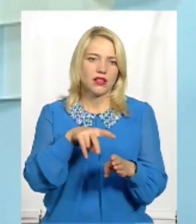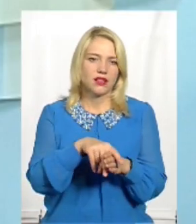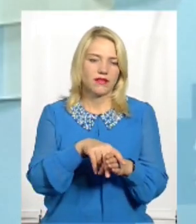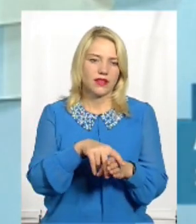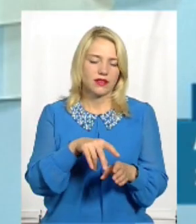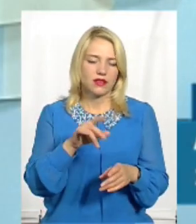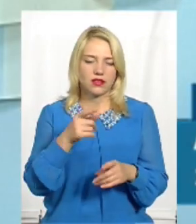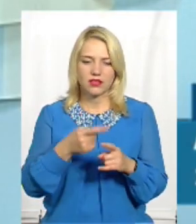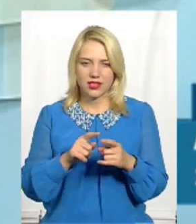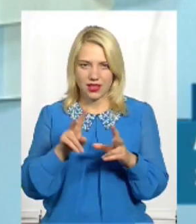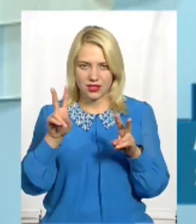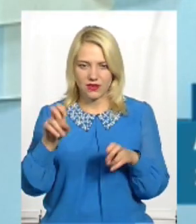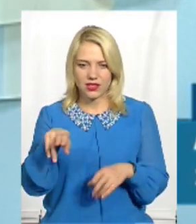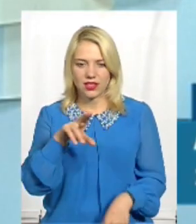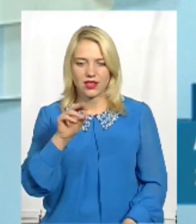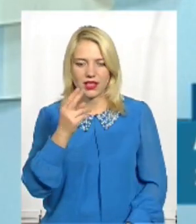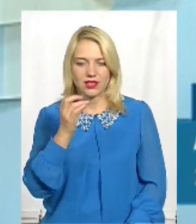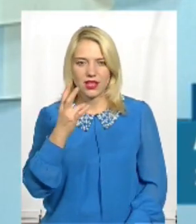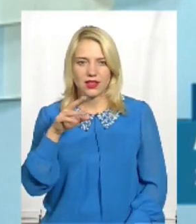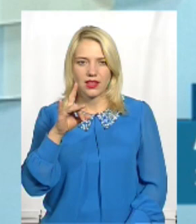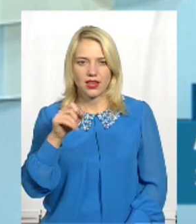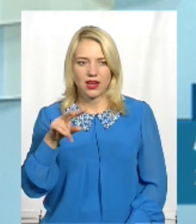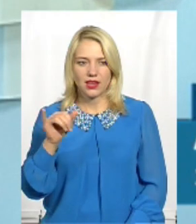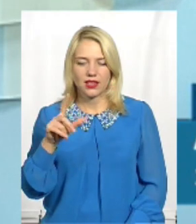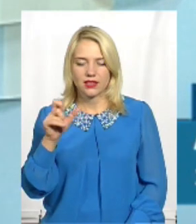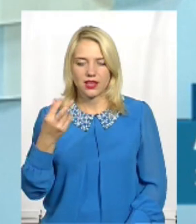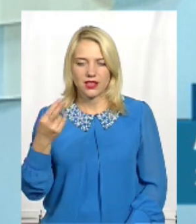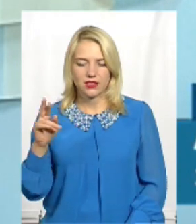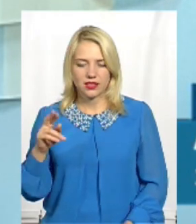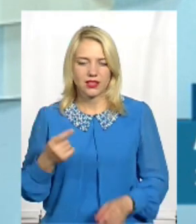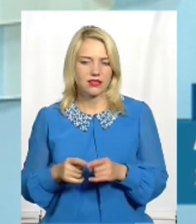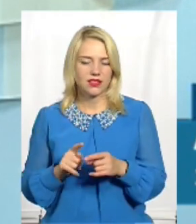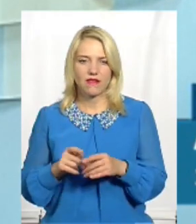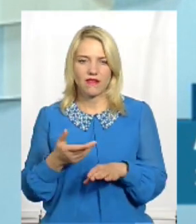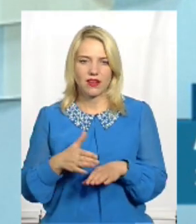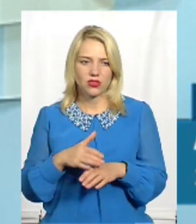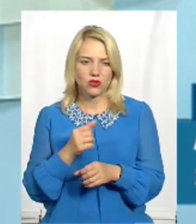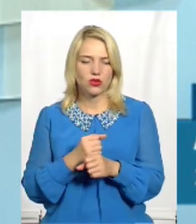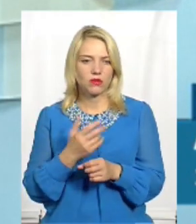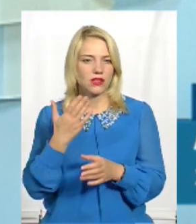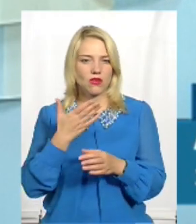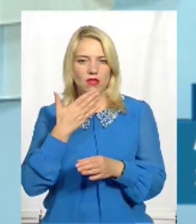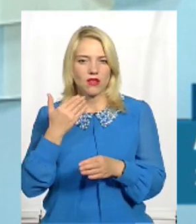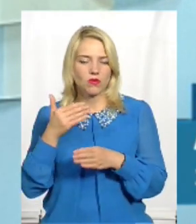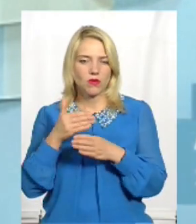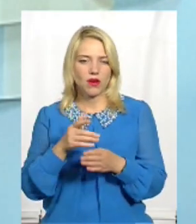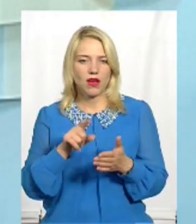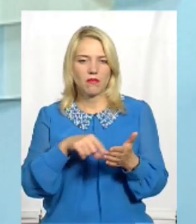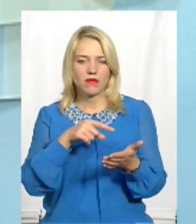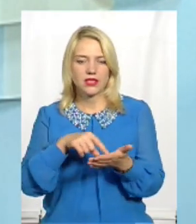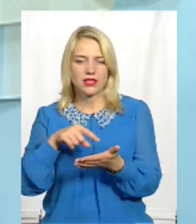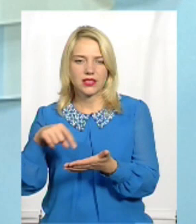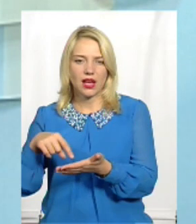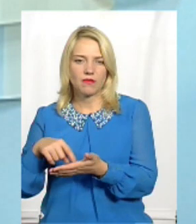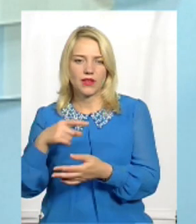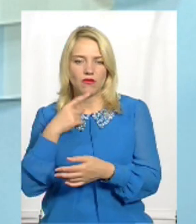децентралізацією, це дуже важко робити, якщо держава так поступає. Якщо не допомагає містам, то, звичайно, що